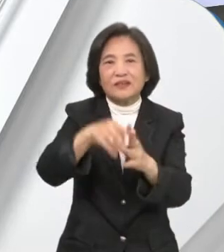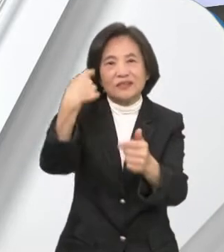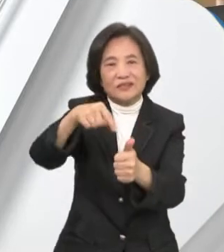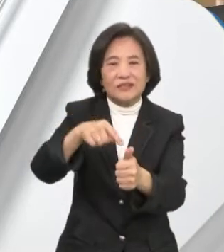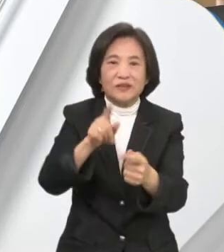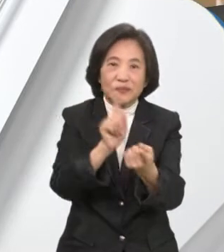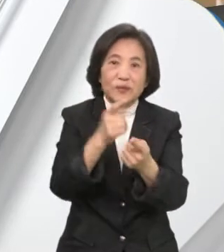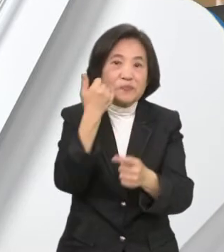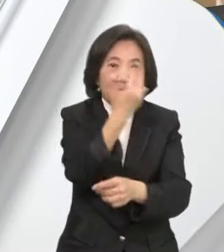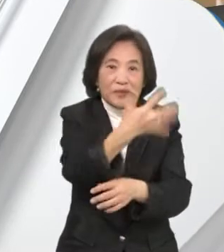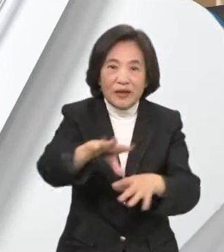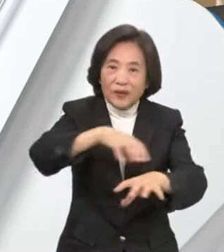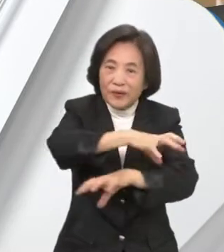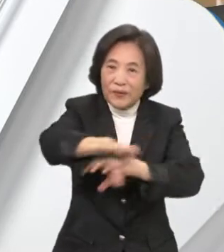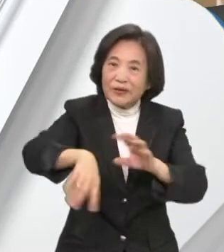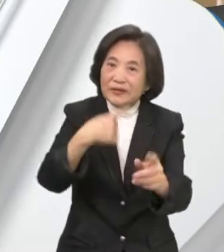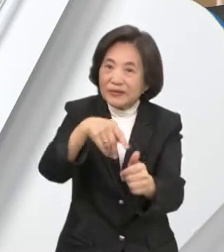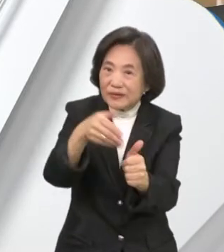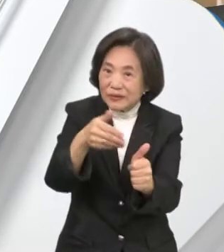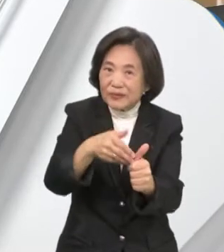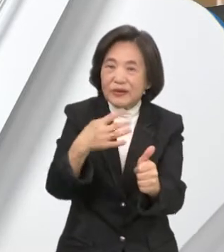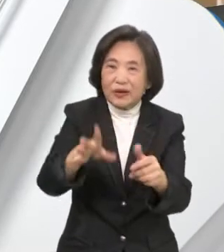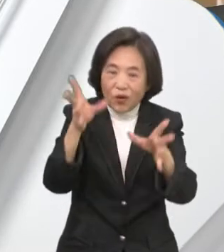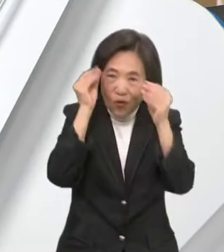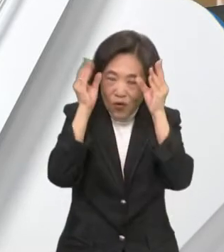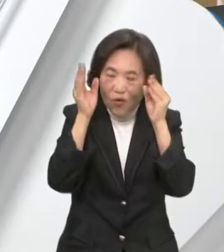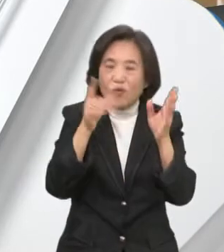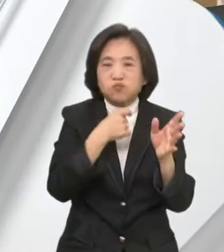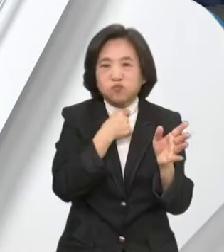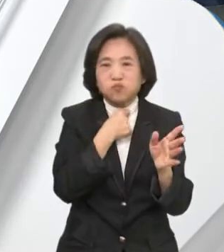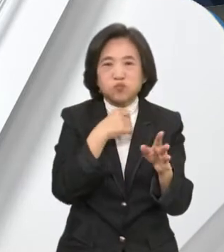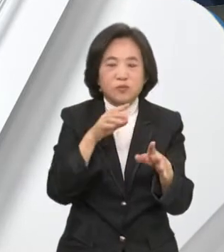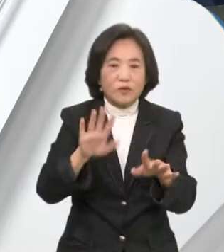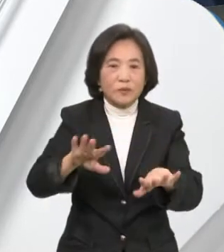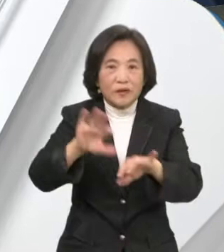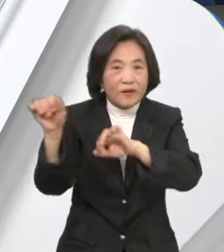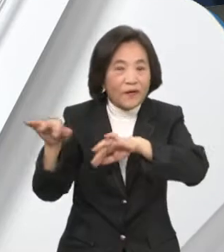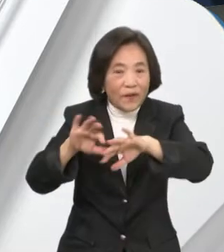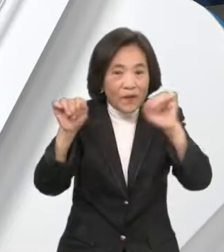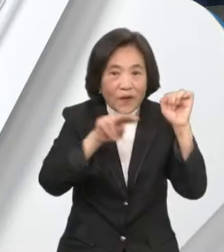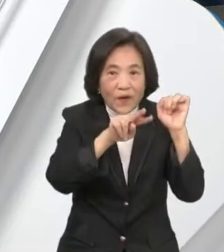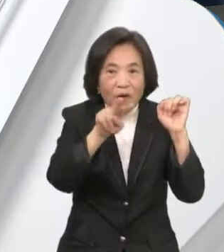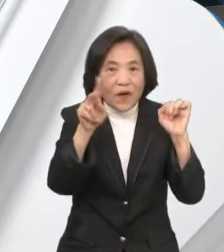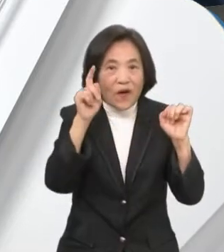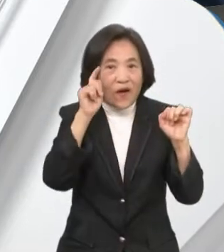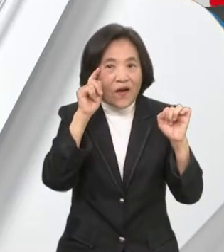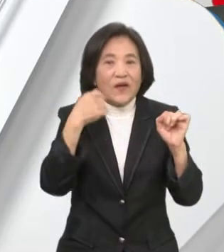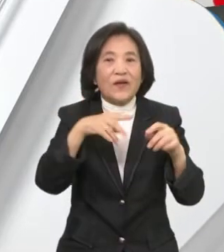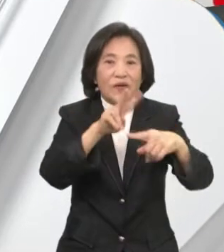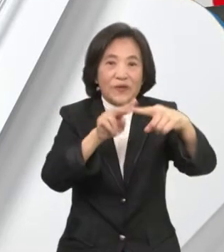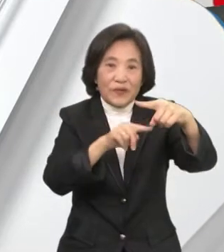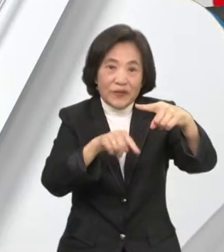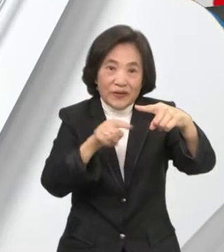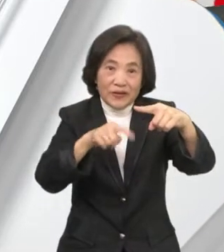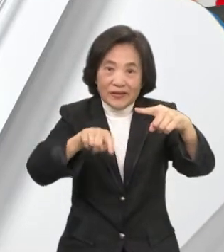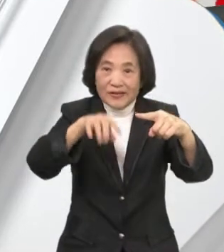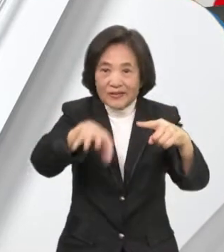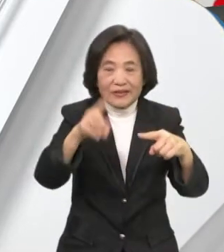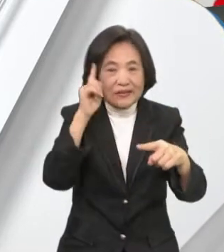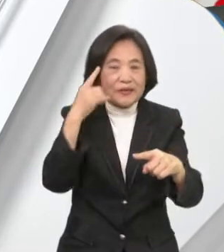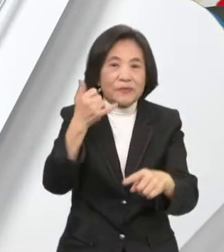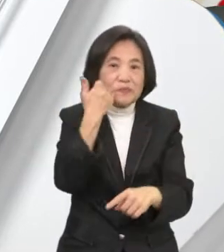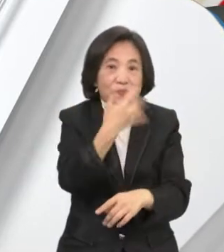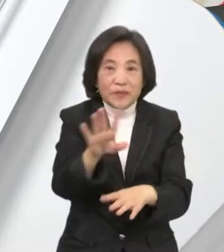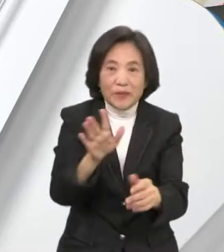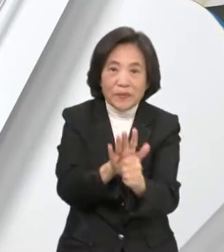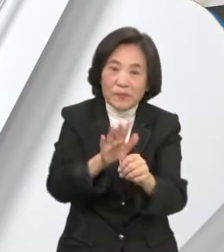教、培养海洋环境教育、落海洋知识。下辈透过镜头，看下到万里去看一下，